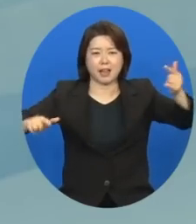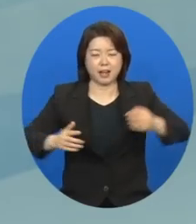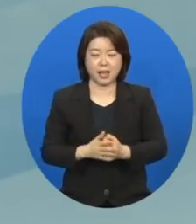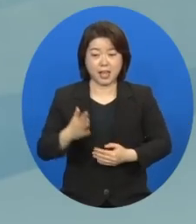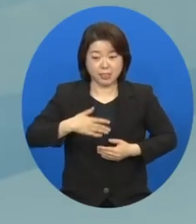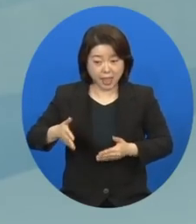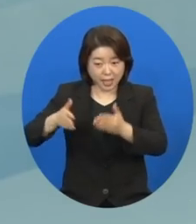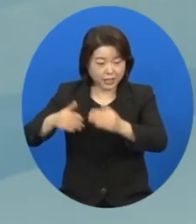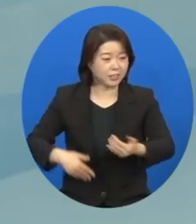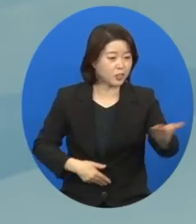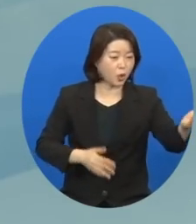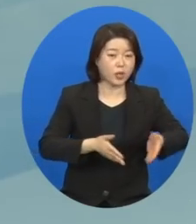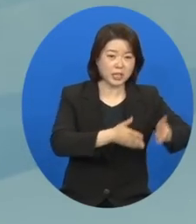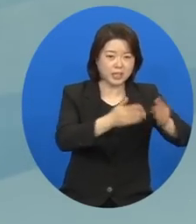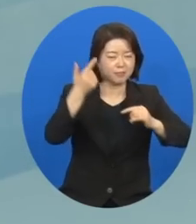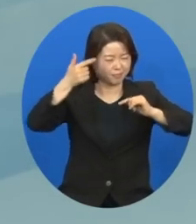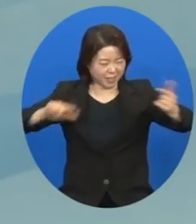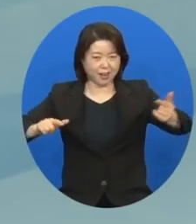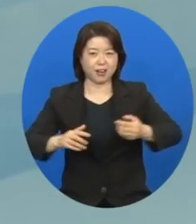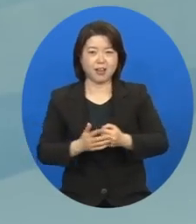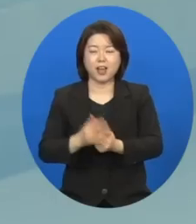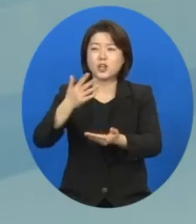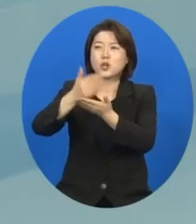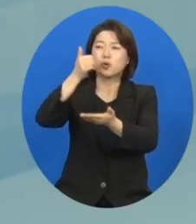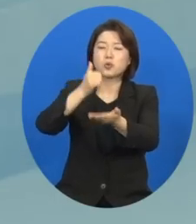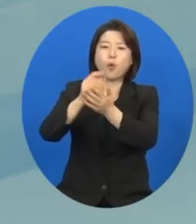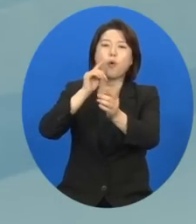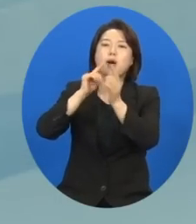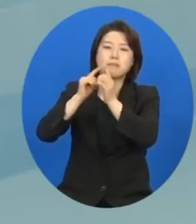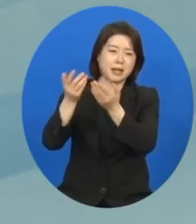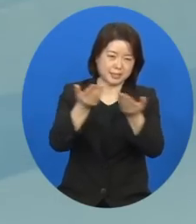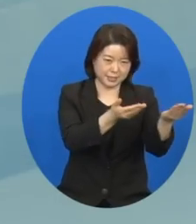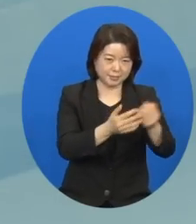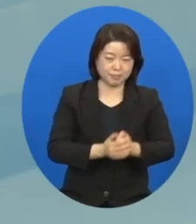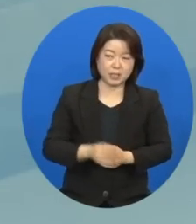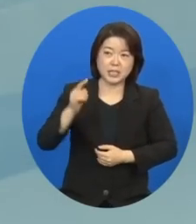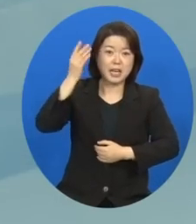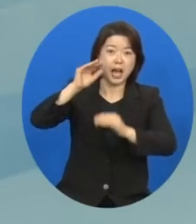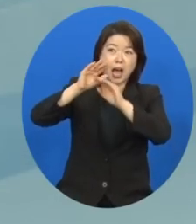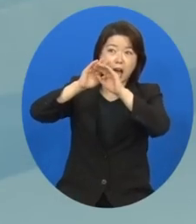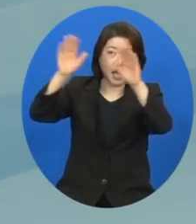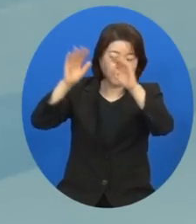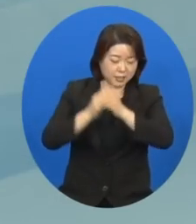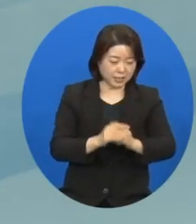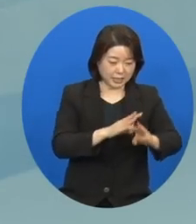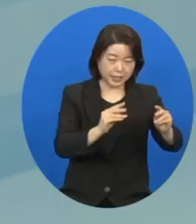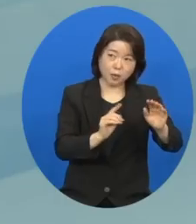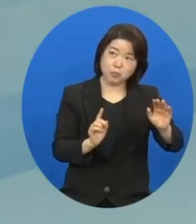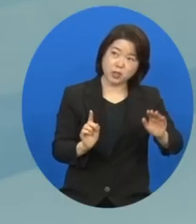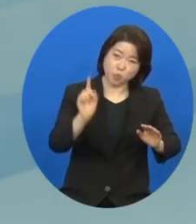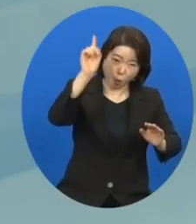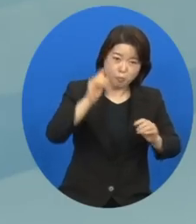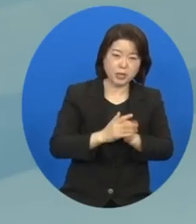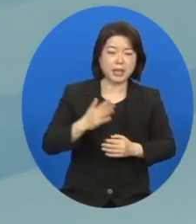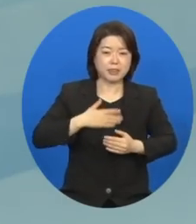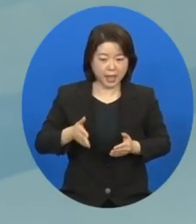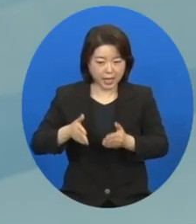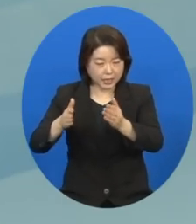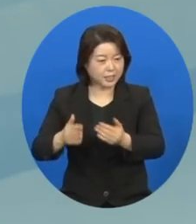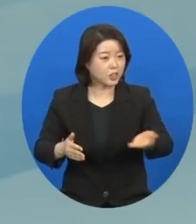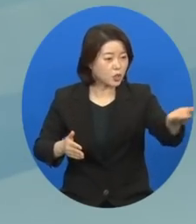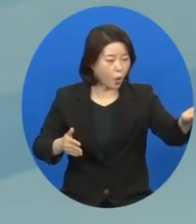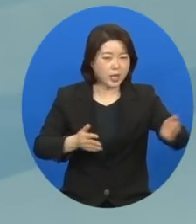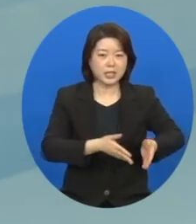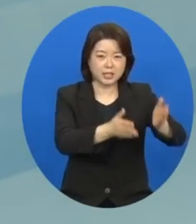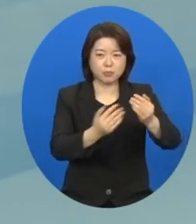너희의 길과 다름이니라. 여호와의 말씀이니라. 이는 하늘이 땅보다 높음 같이 내 길은 너희의 길보다